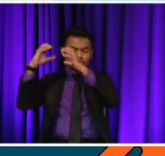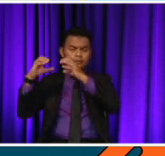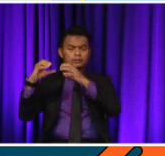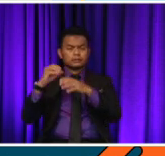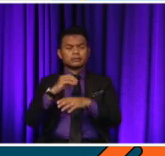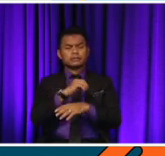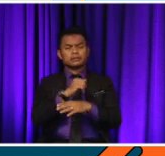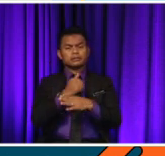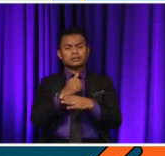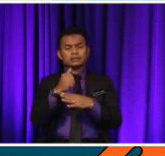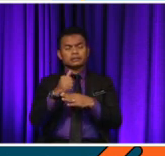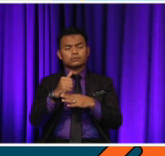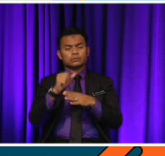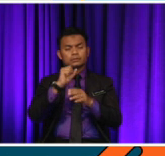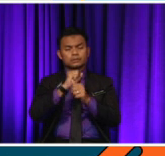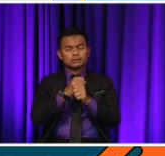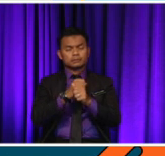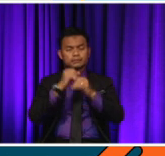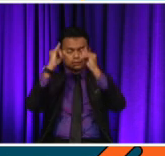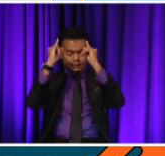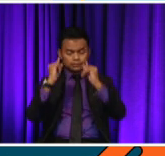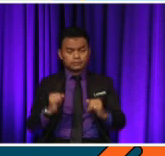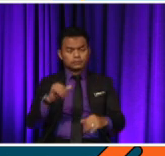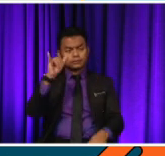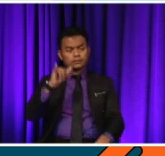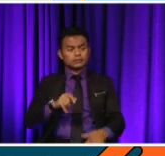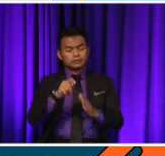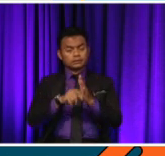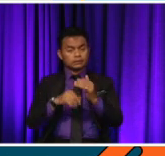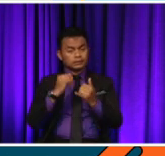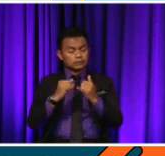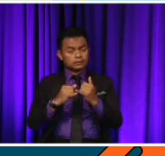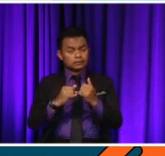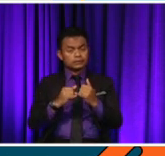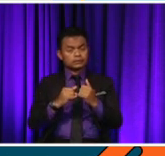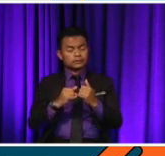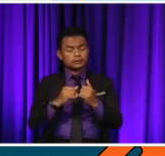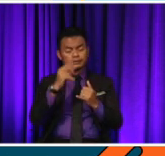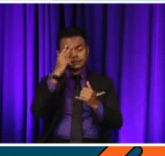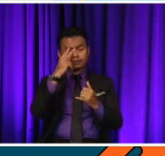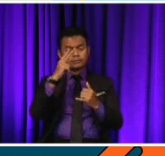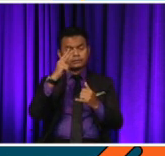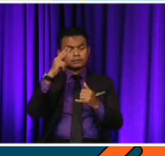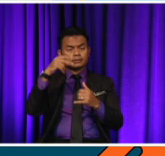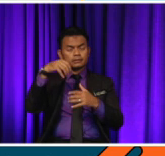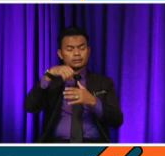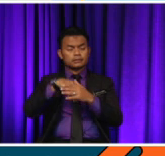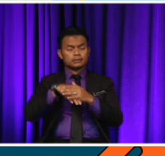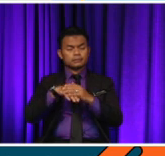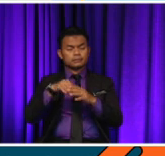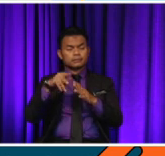dan seterusnya yang terakhir keberkahan organisasi juga dapat dilihat melalui pencapaian kedudukan kompetitif